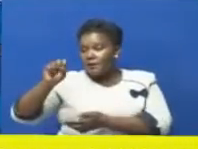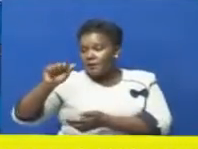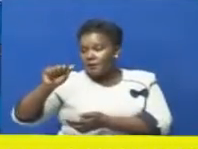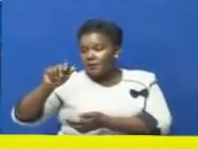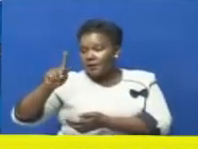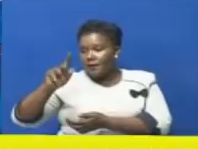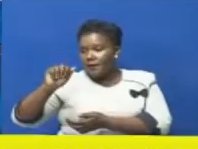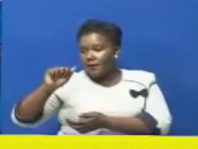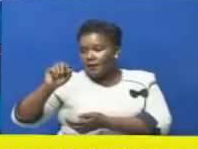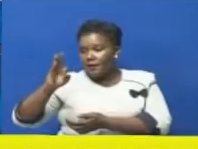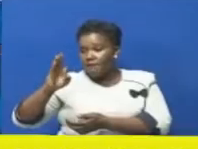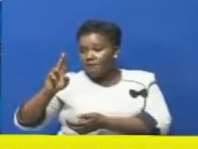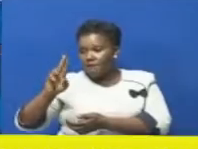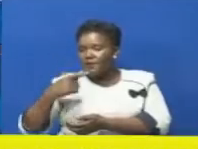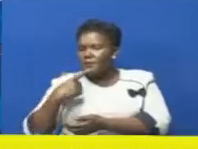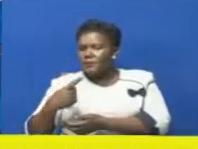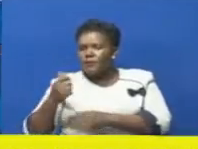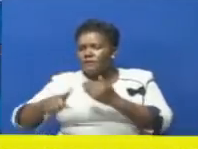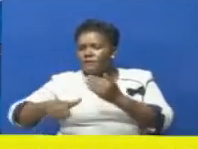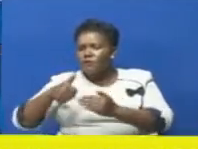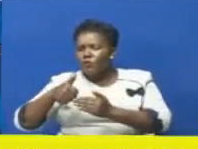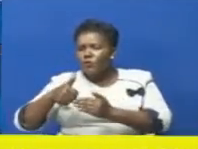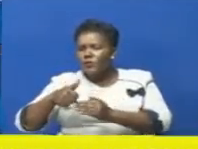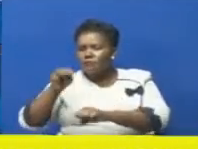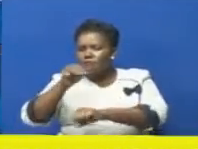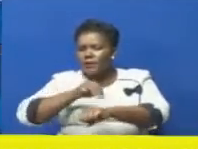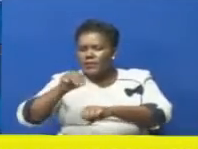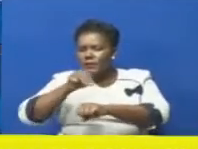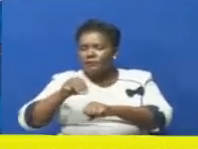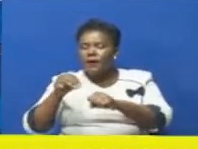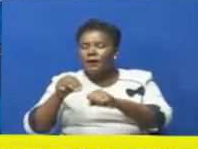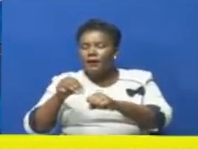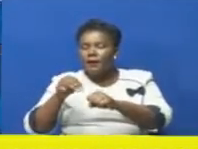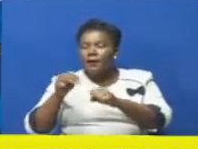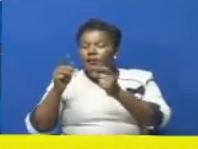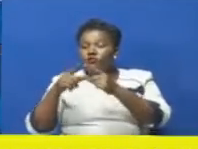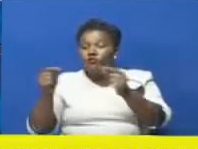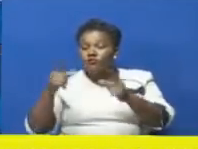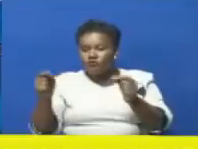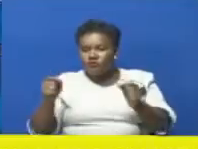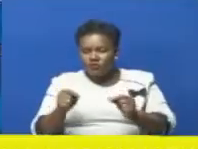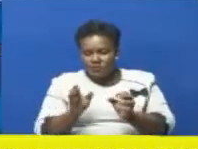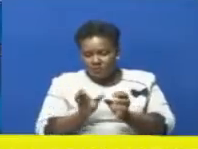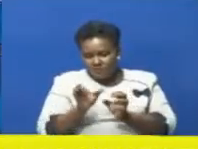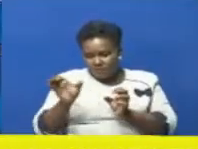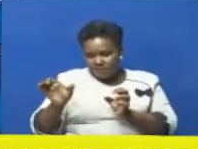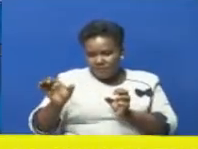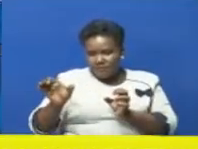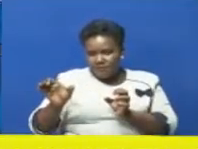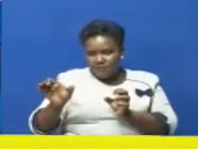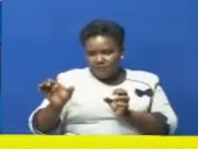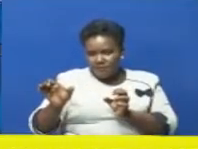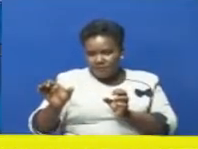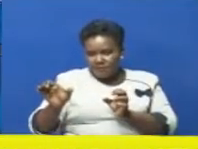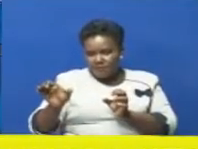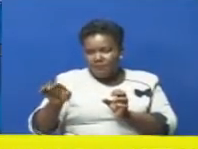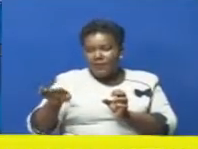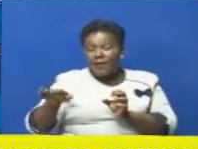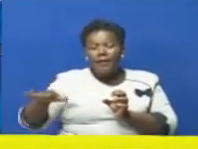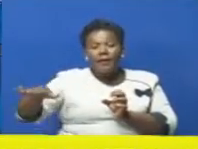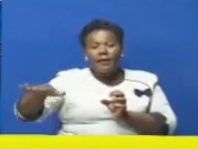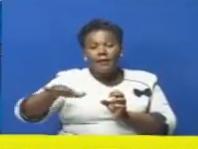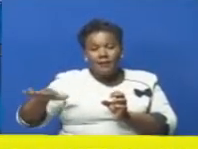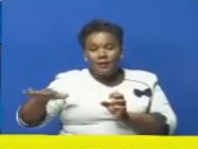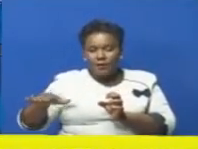kuwa uongozi wa manispaa ya Kinondoni umetenga maeneo maalumu nje ya soko la Magomeni kwa ajili ya wafanyabiashara wa